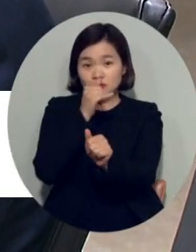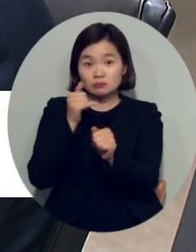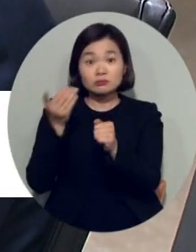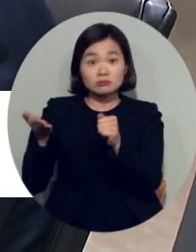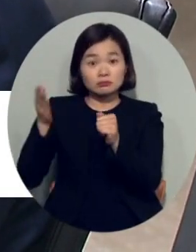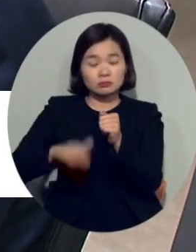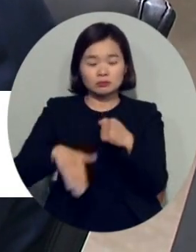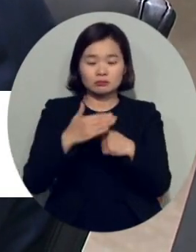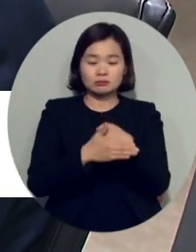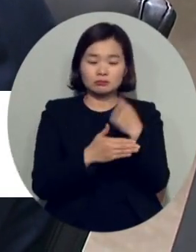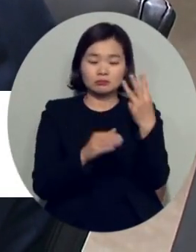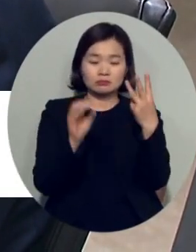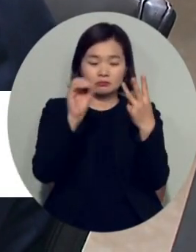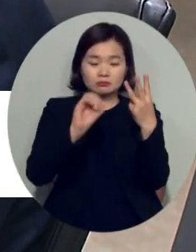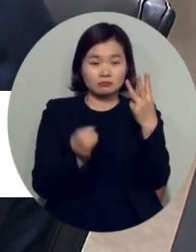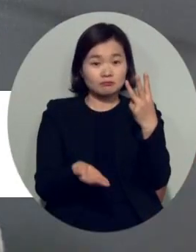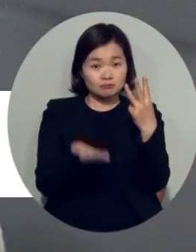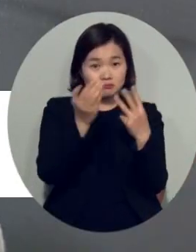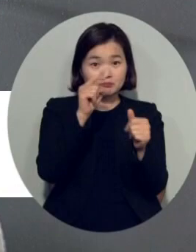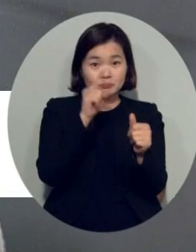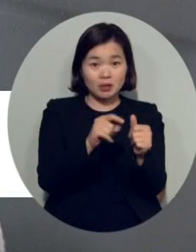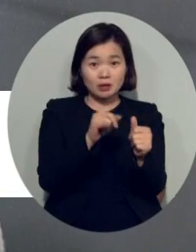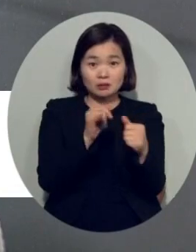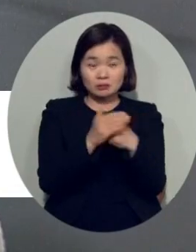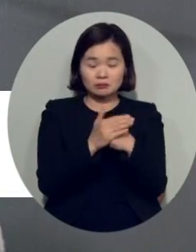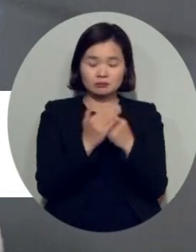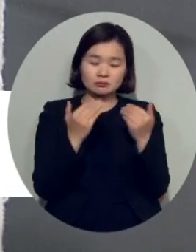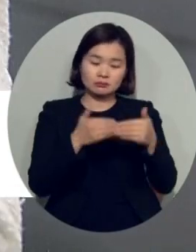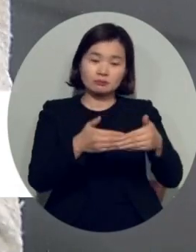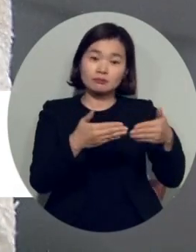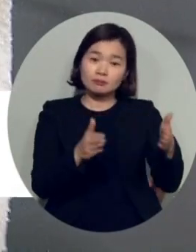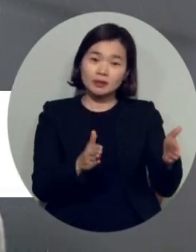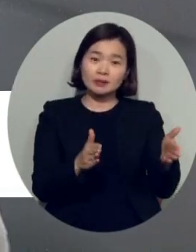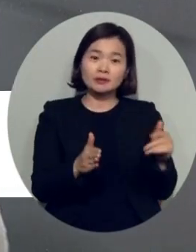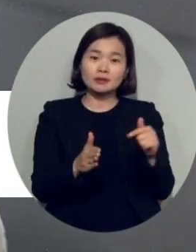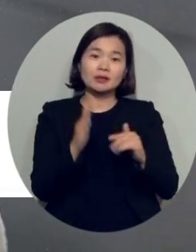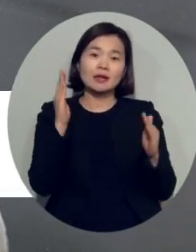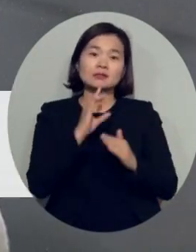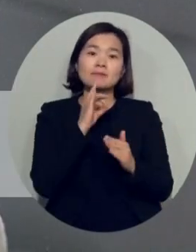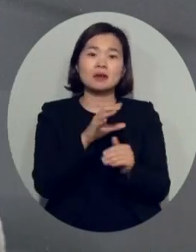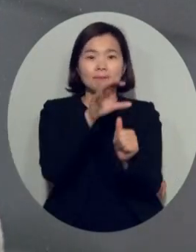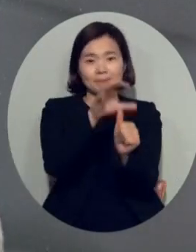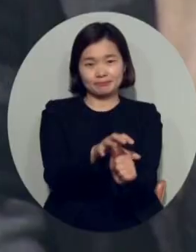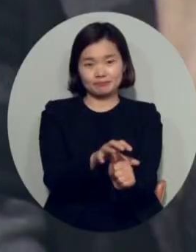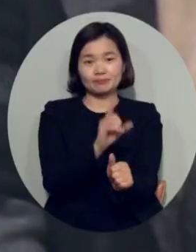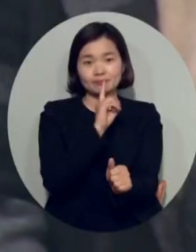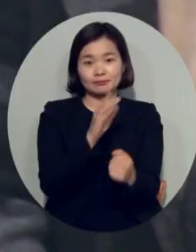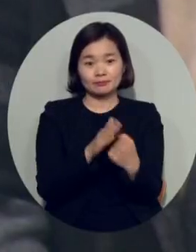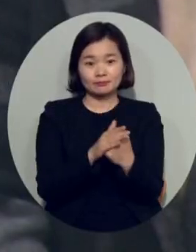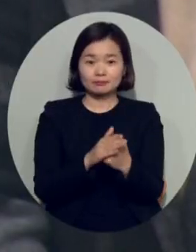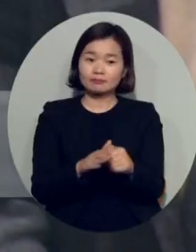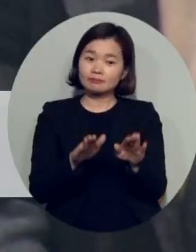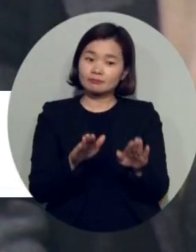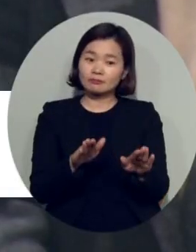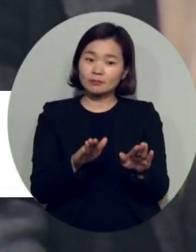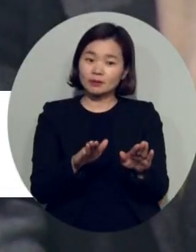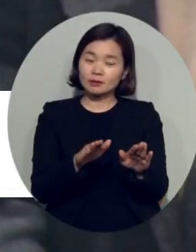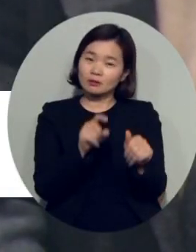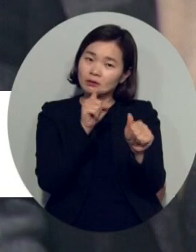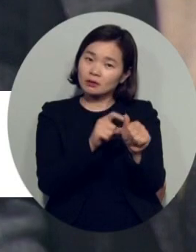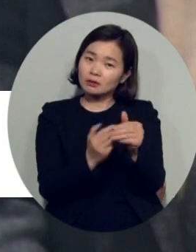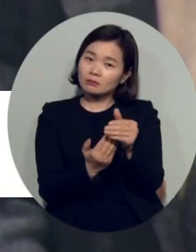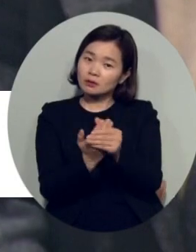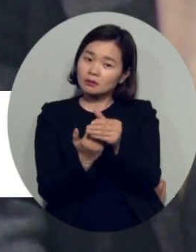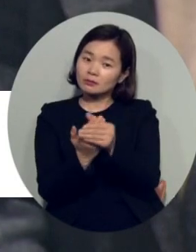대구에서는 3% 이상 확진되더라도 해당 학급이나 학년만 원격 수업을 합니다. 이제 이런 게 몇 학급이 나올